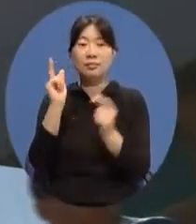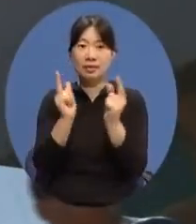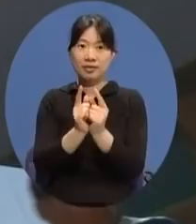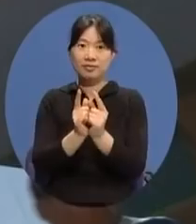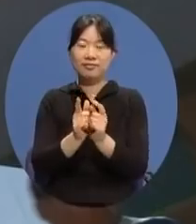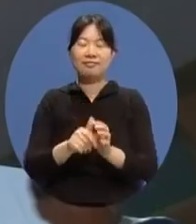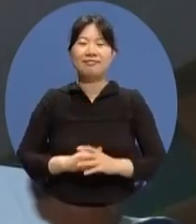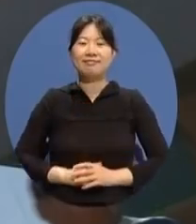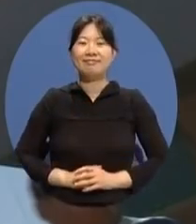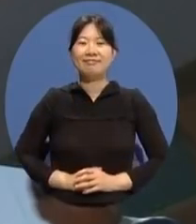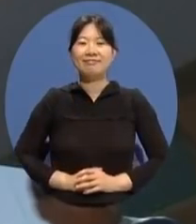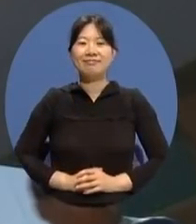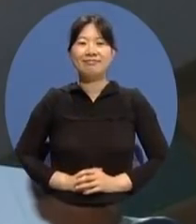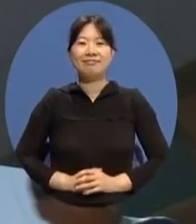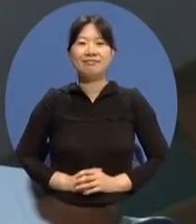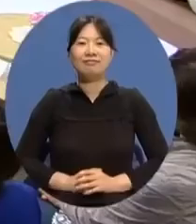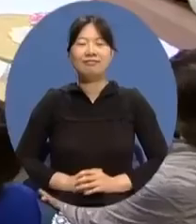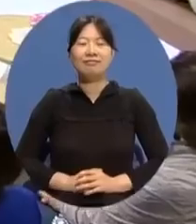만나봅니다.